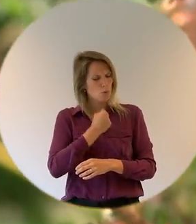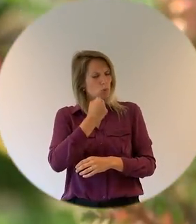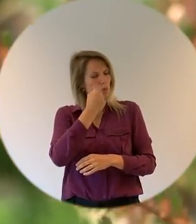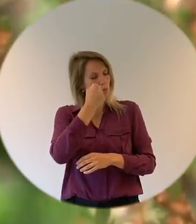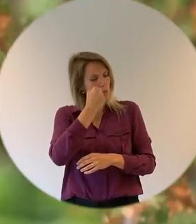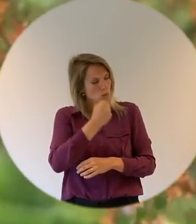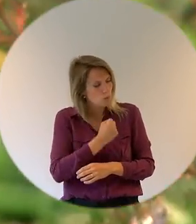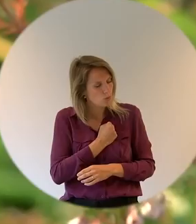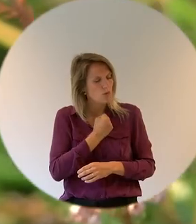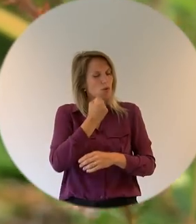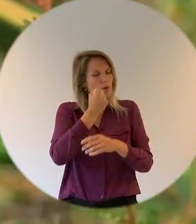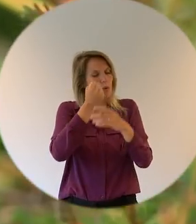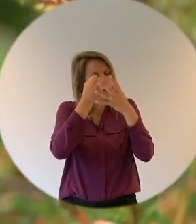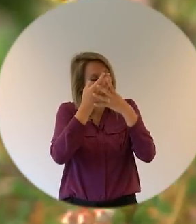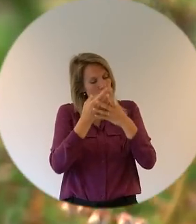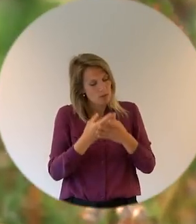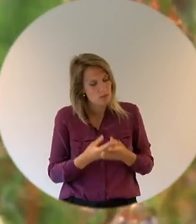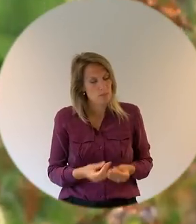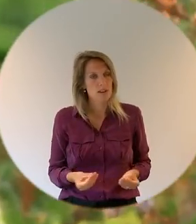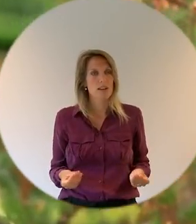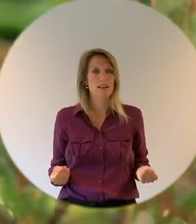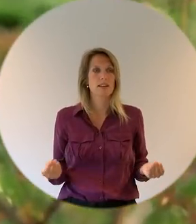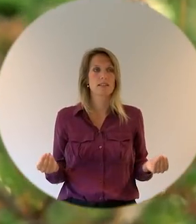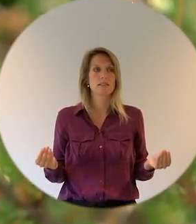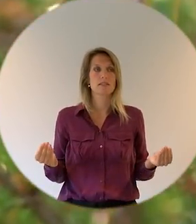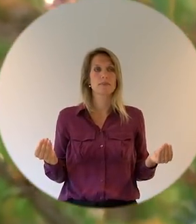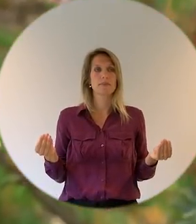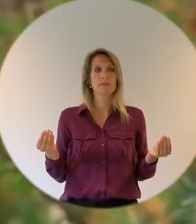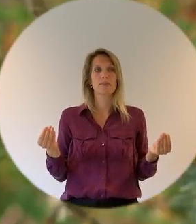de moed ontbreekt